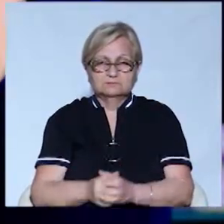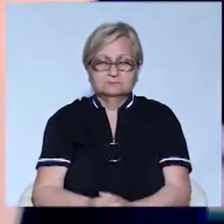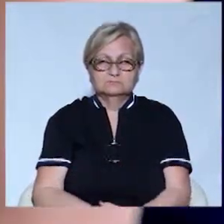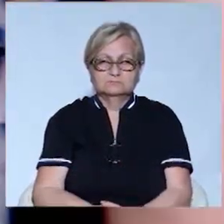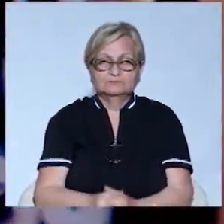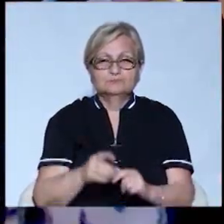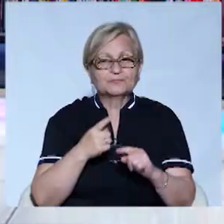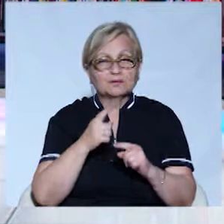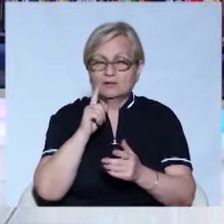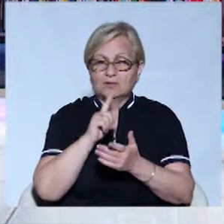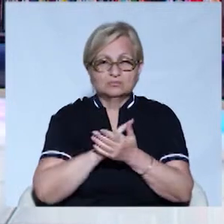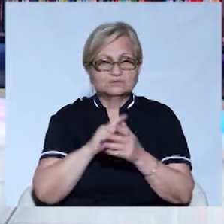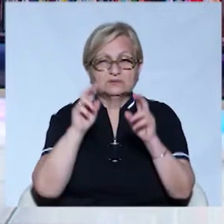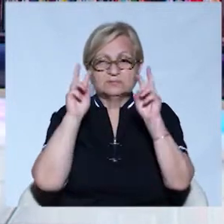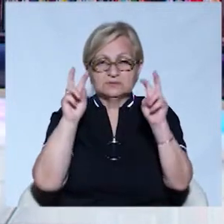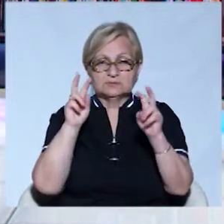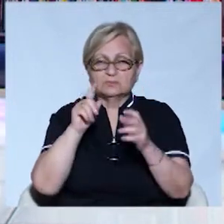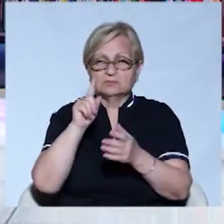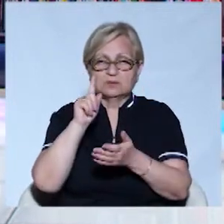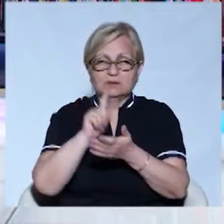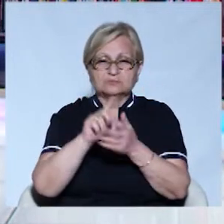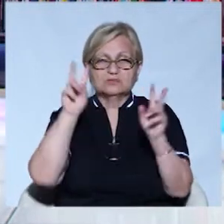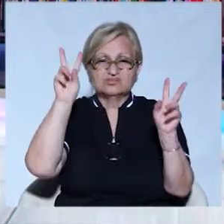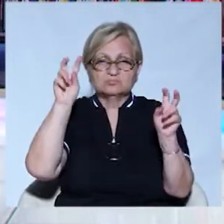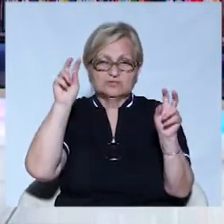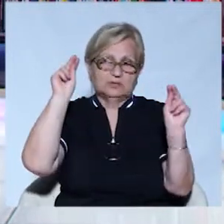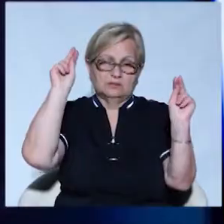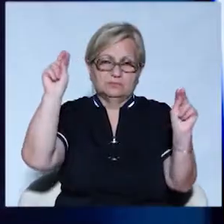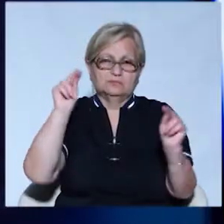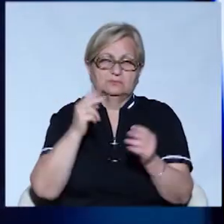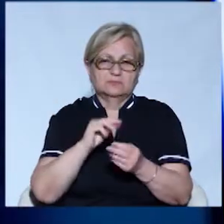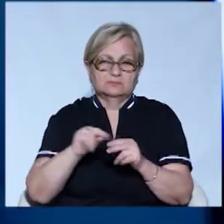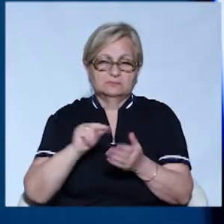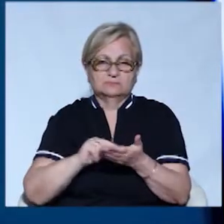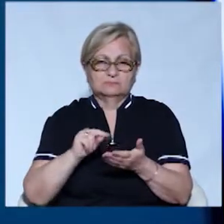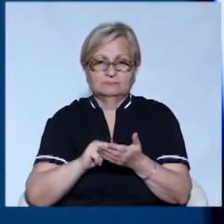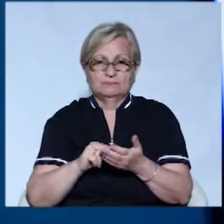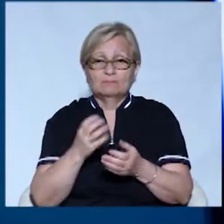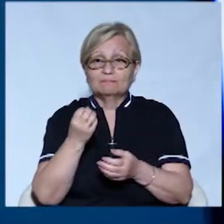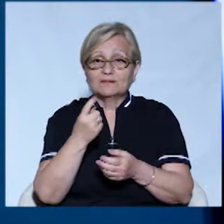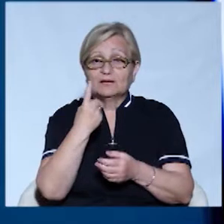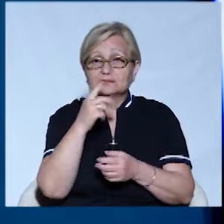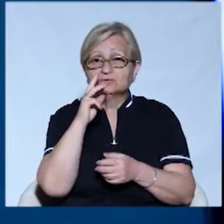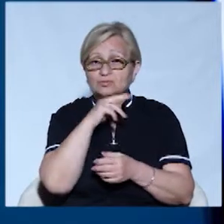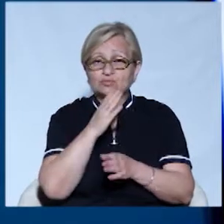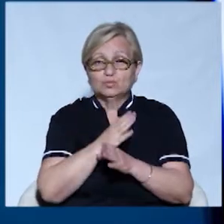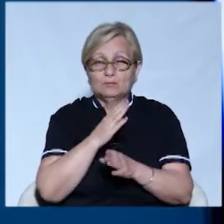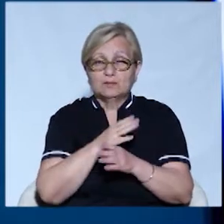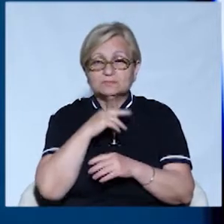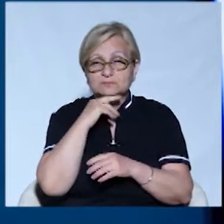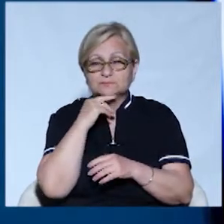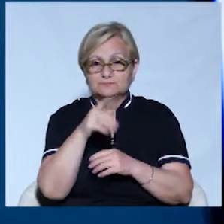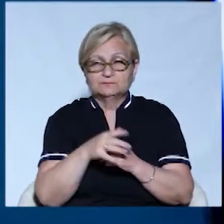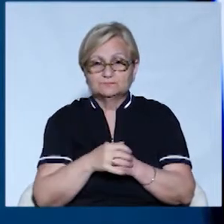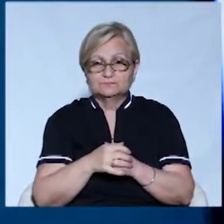იმიტომ რომ სათაური ნაწერში ბჭყარებით უნდა აღნიშნოთ. კიდევ არის აქ შეცდომები.